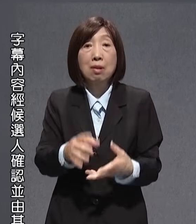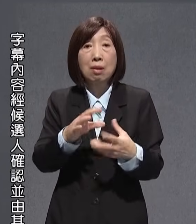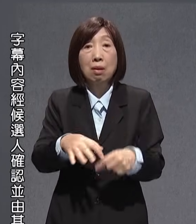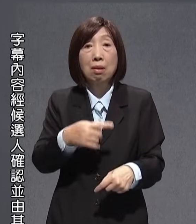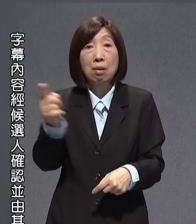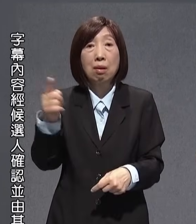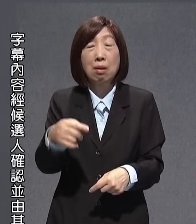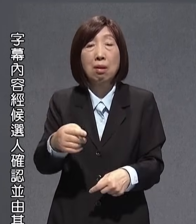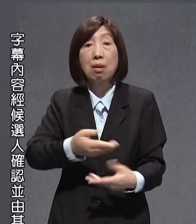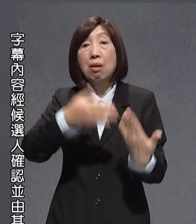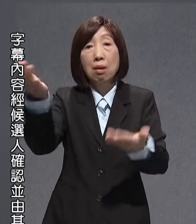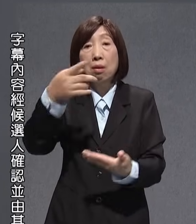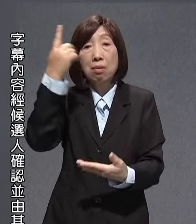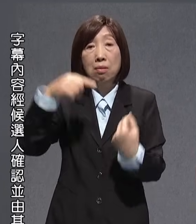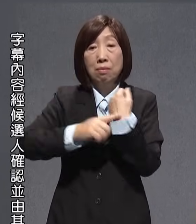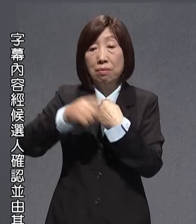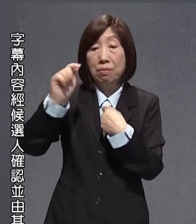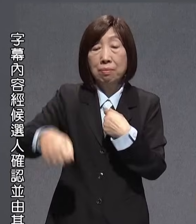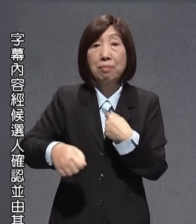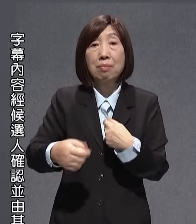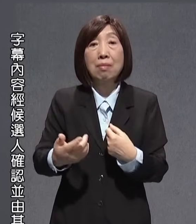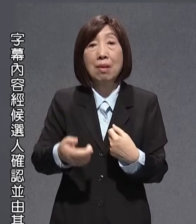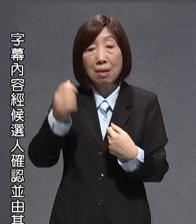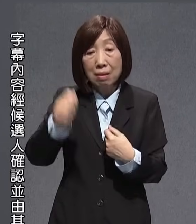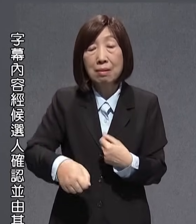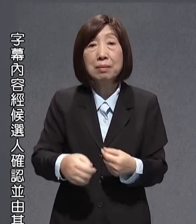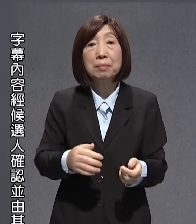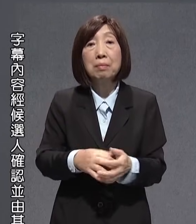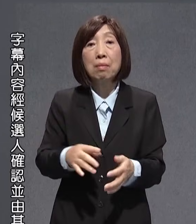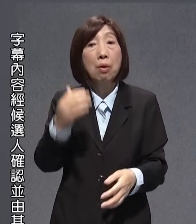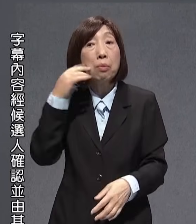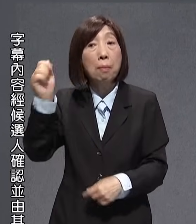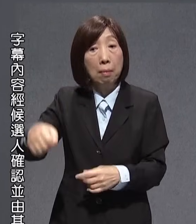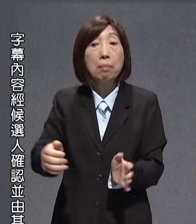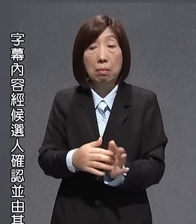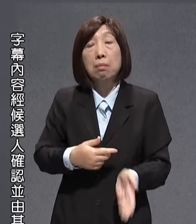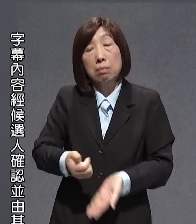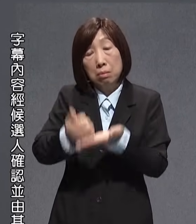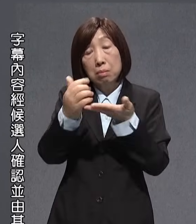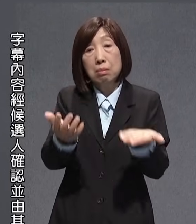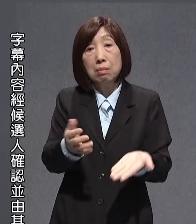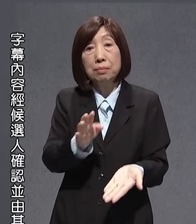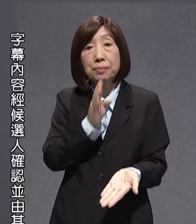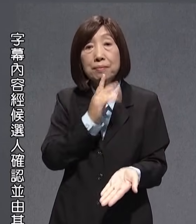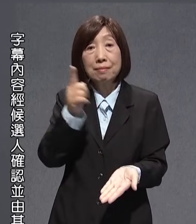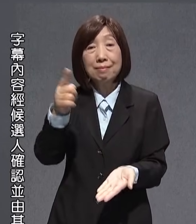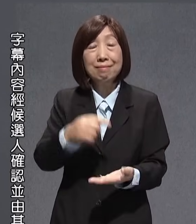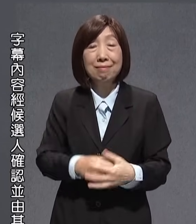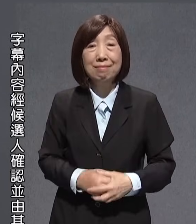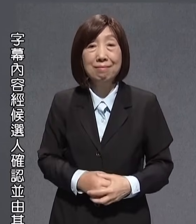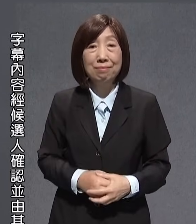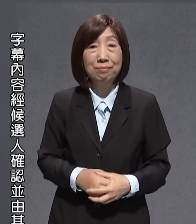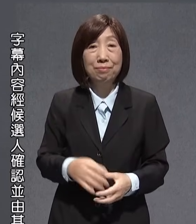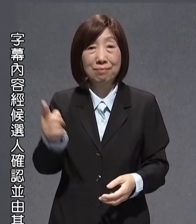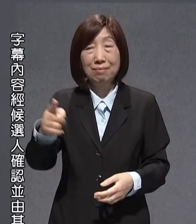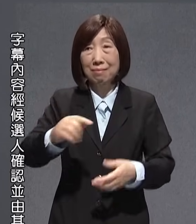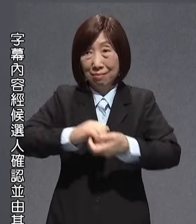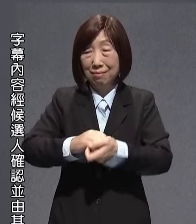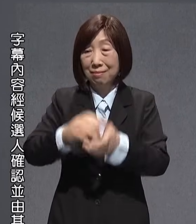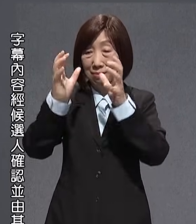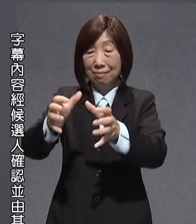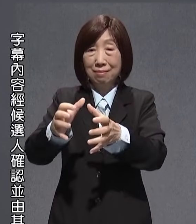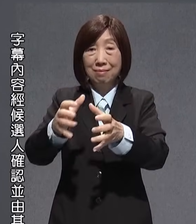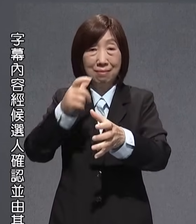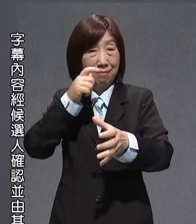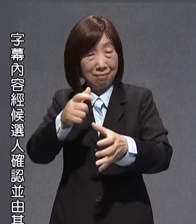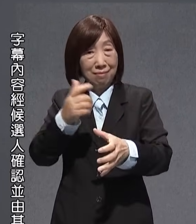请司法，当然去判决嘛，司法判决出来我都尊重，但是你起码要把他的整个结果做好，别让